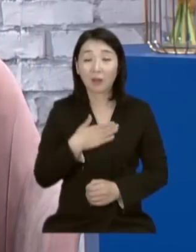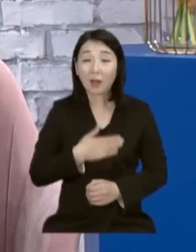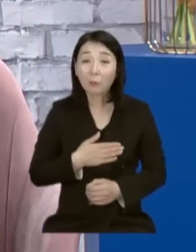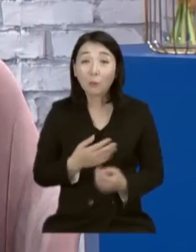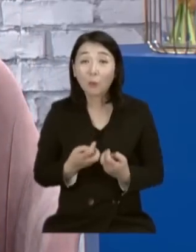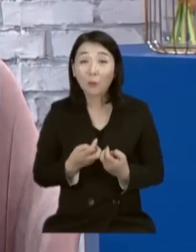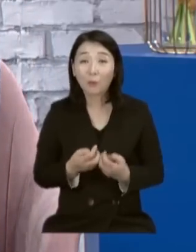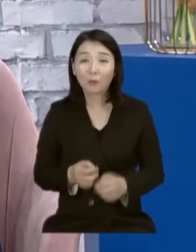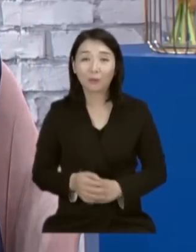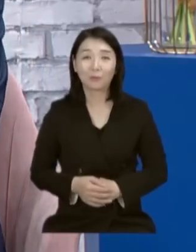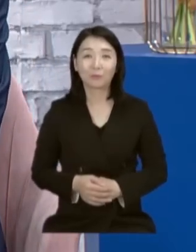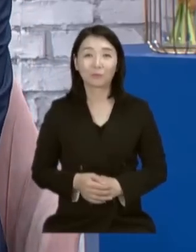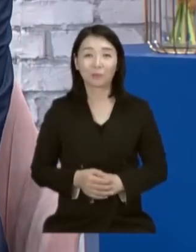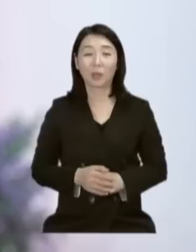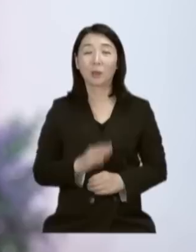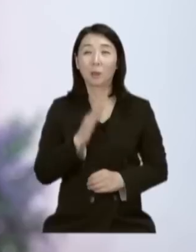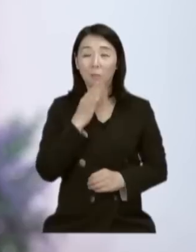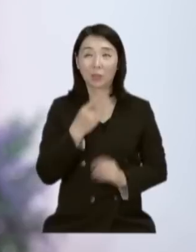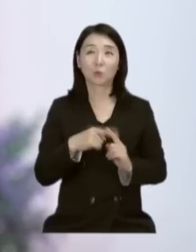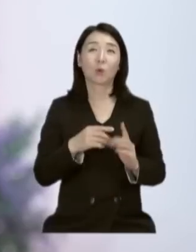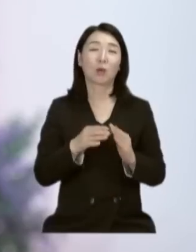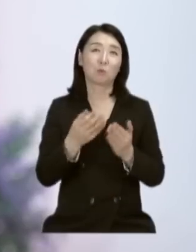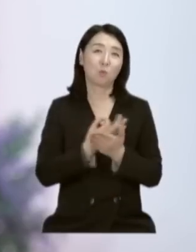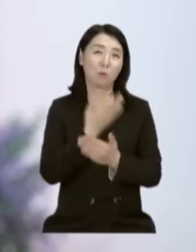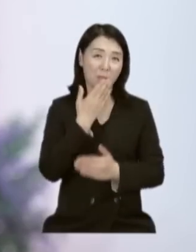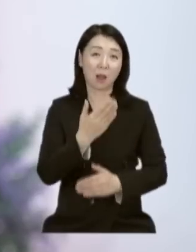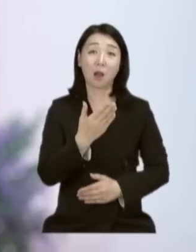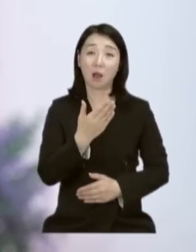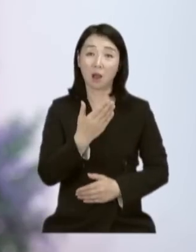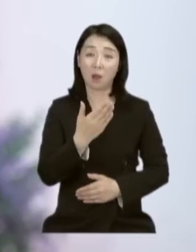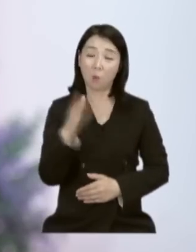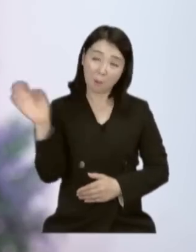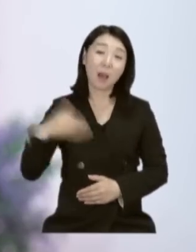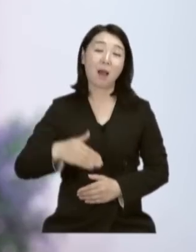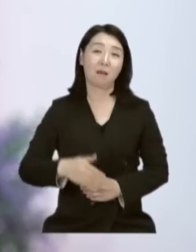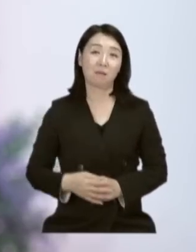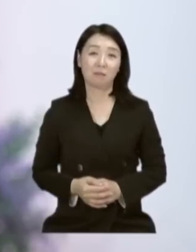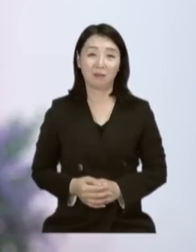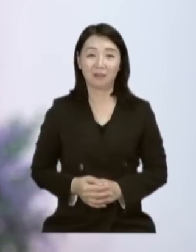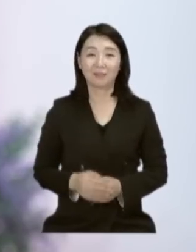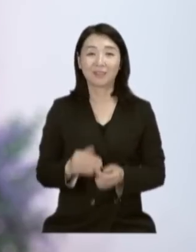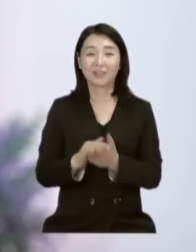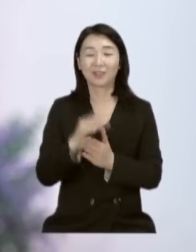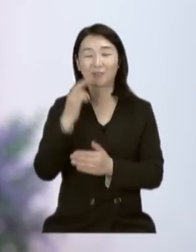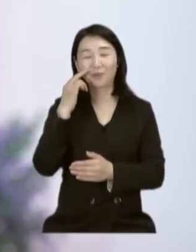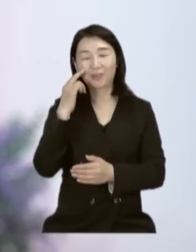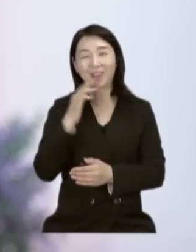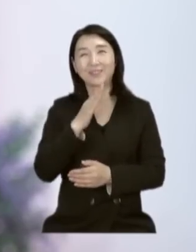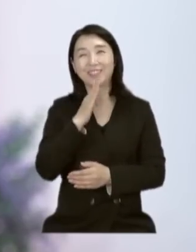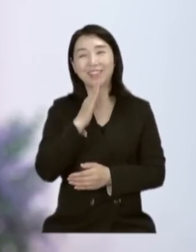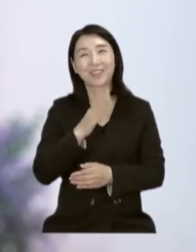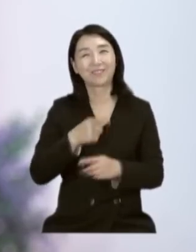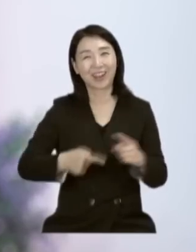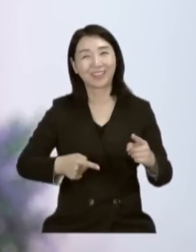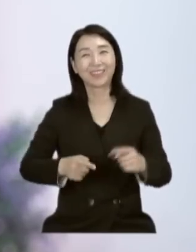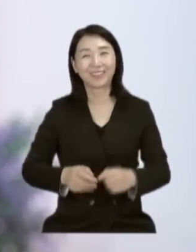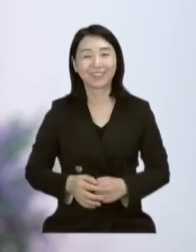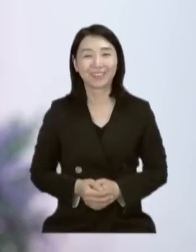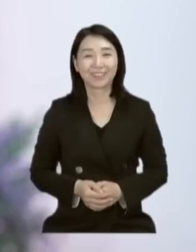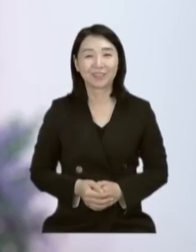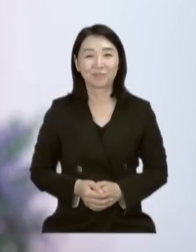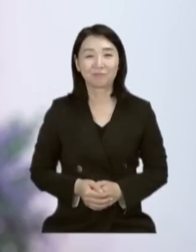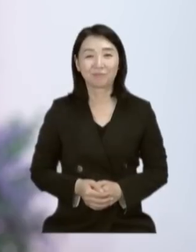계셨었어요 정보가? 아 이랬더니 야 네. 맞아 교회 가면 돈 벌 수 있어. 봐봐 그 친구도 농담 반 진담 반 한 거 같아.